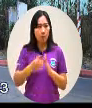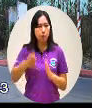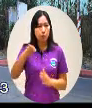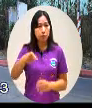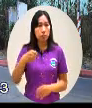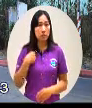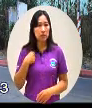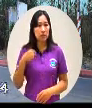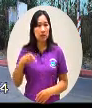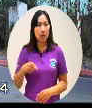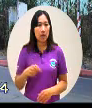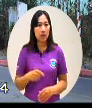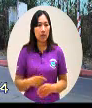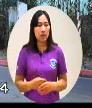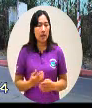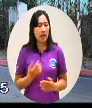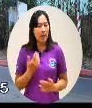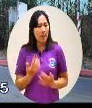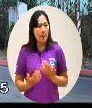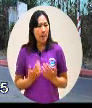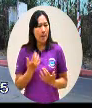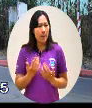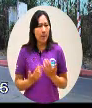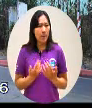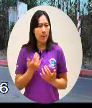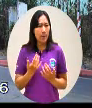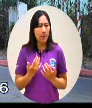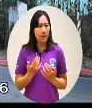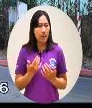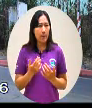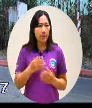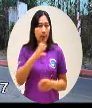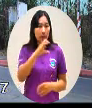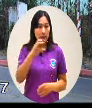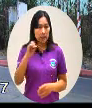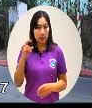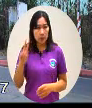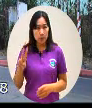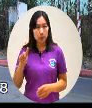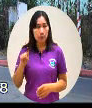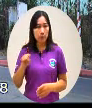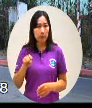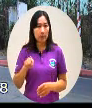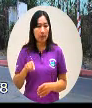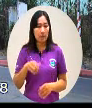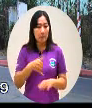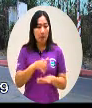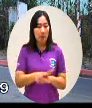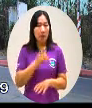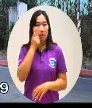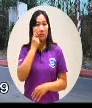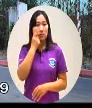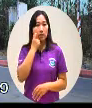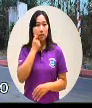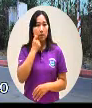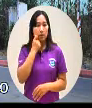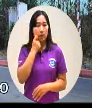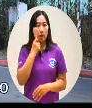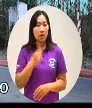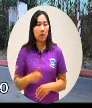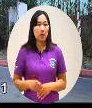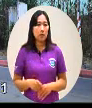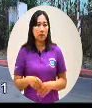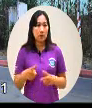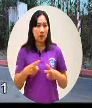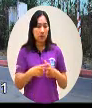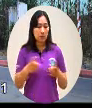高温甲二氧化碳是伊个栖息地嘛？恁过去拢收复遮嘛？啊，是啊，那小港尖顶拢是东亚区的所在地，所以伊个